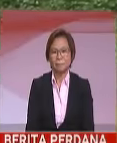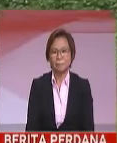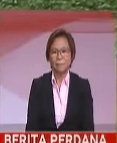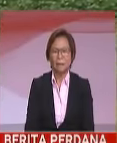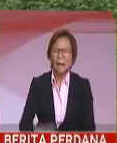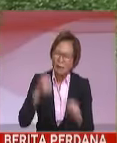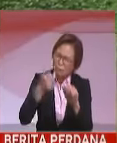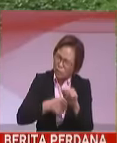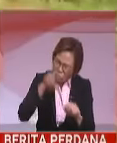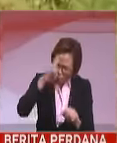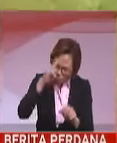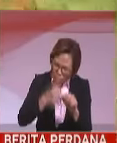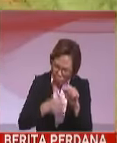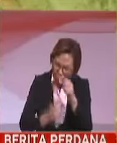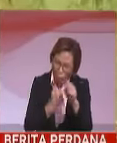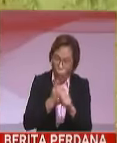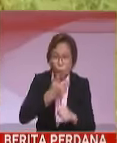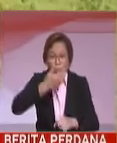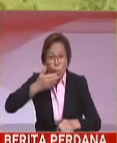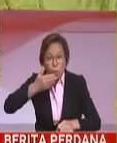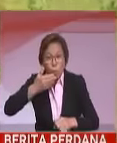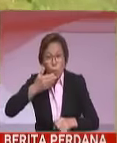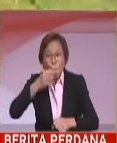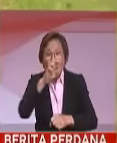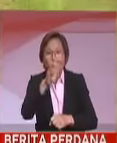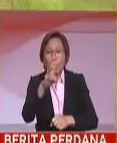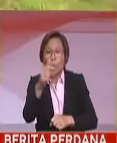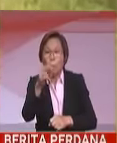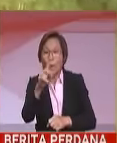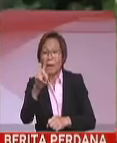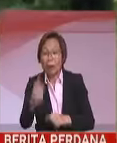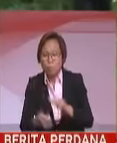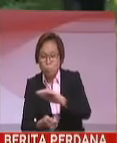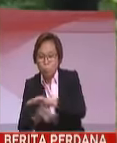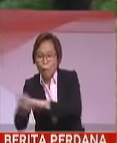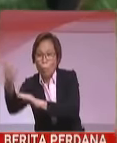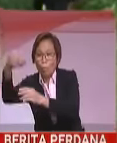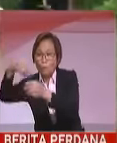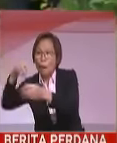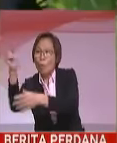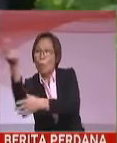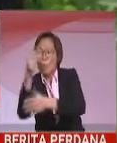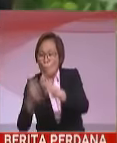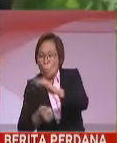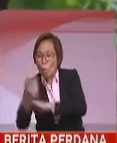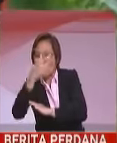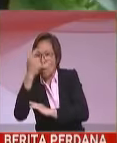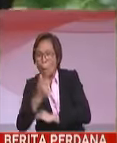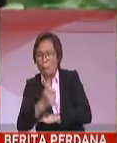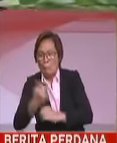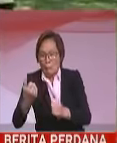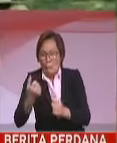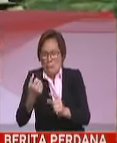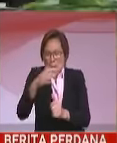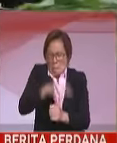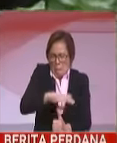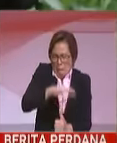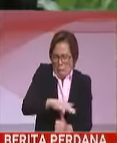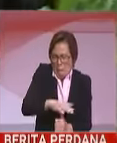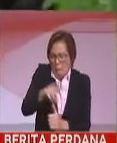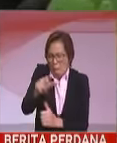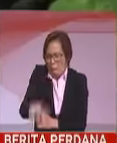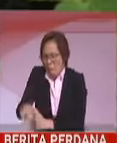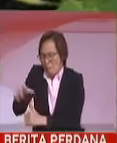Hampir setiap hari, seorang pemuda di Rwanda, Afrika Timur melarikan diri ke dalam hutan kerana sering dibuli penduduk kampung